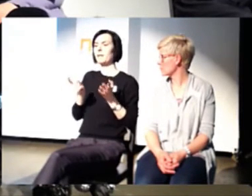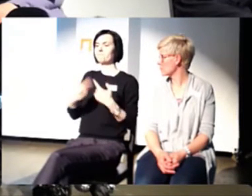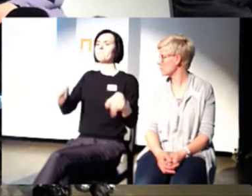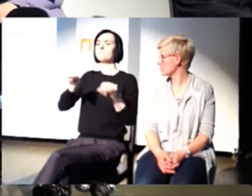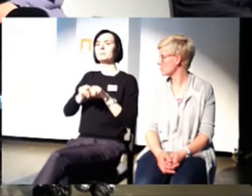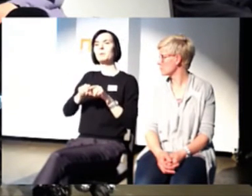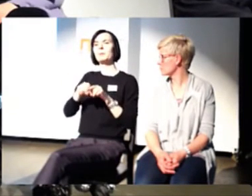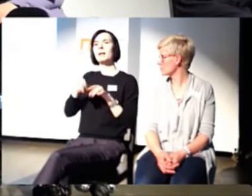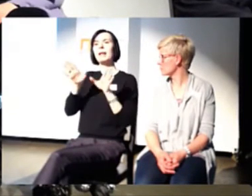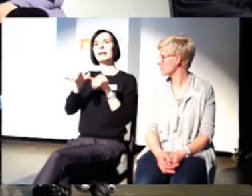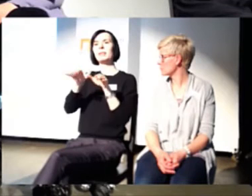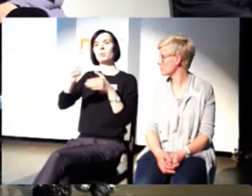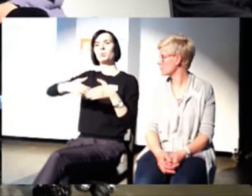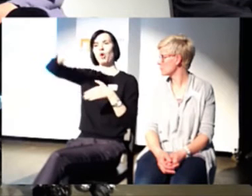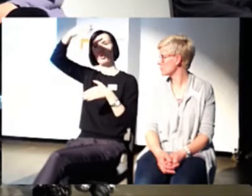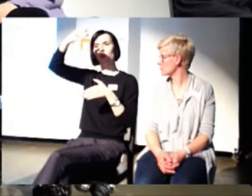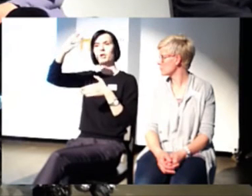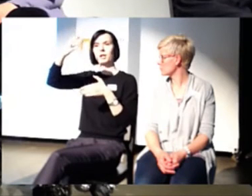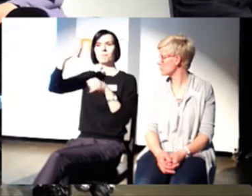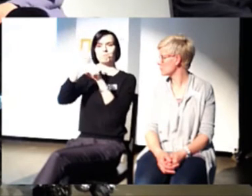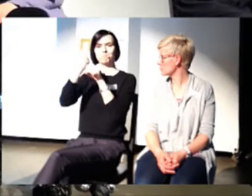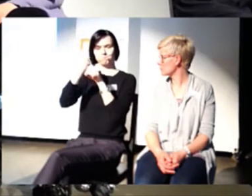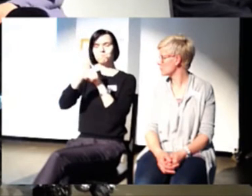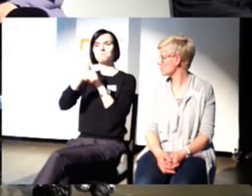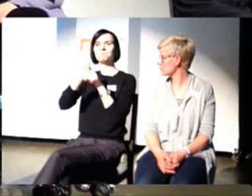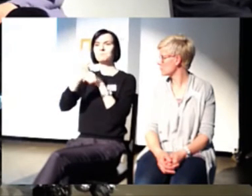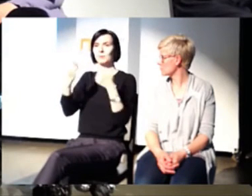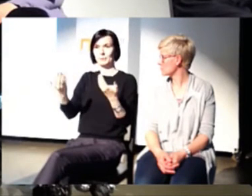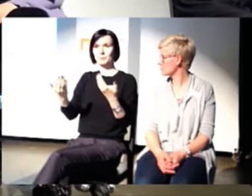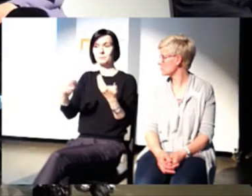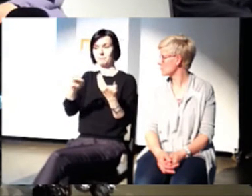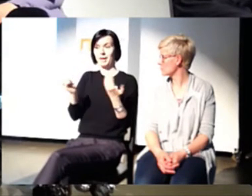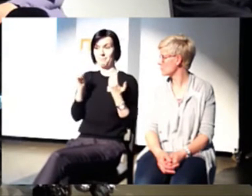Lintutorni-teoksen ja ne on parhaimmillaan matkalla Mynämäeltä Turkuun